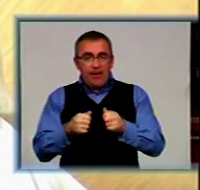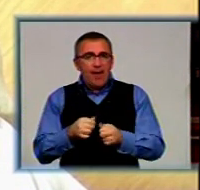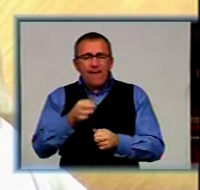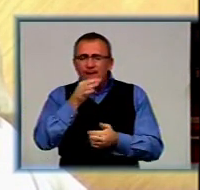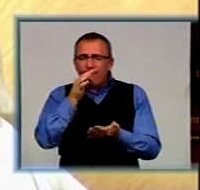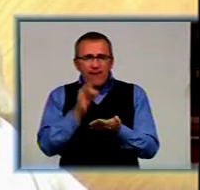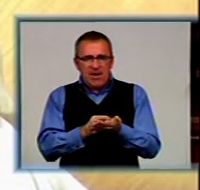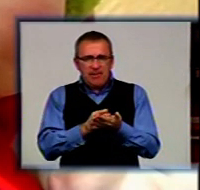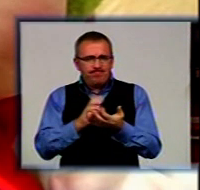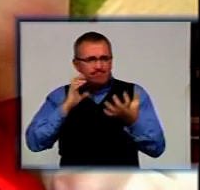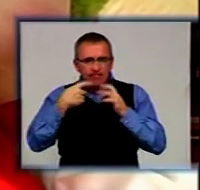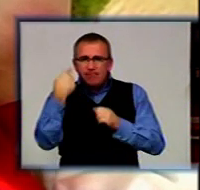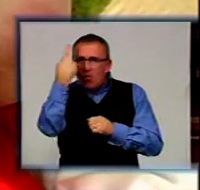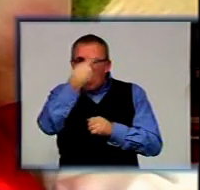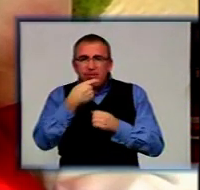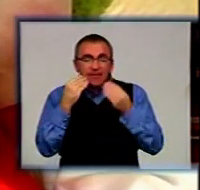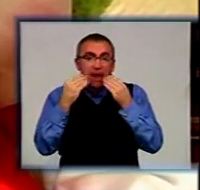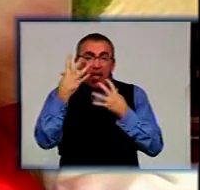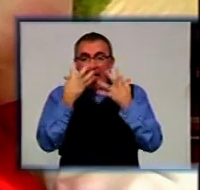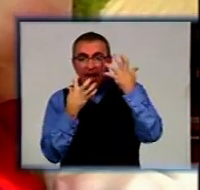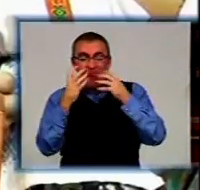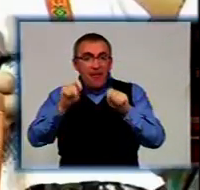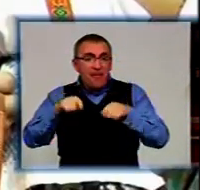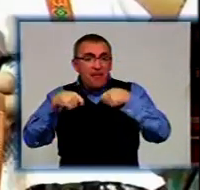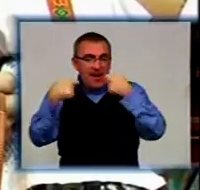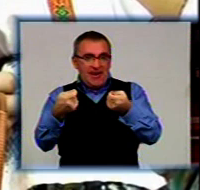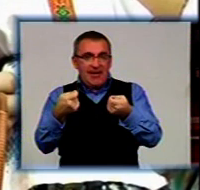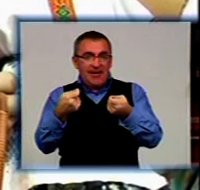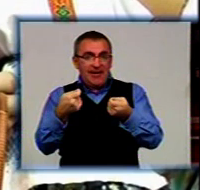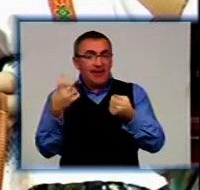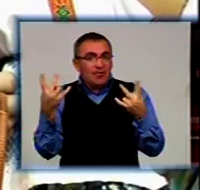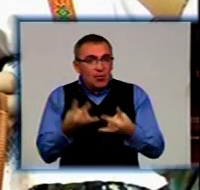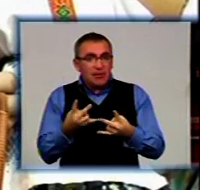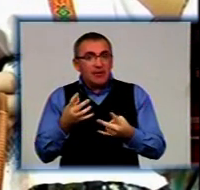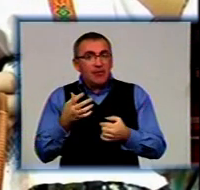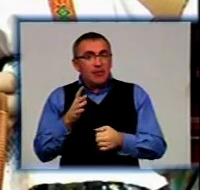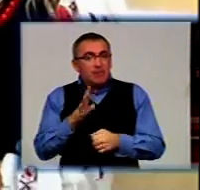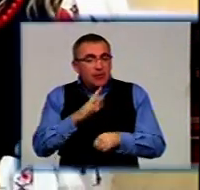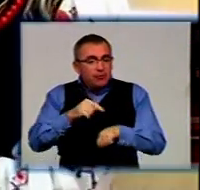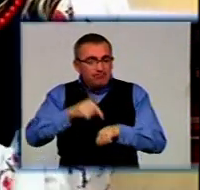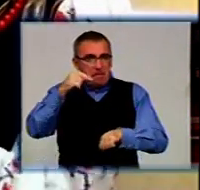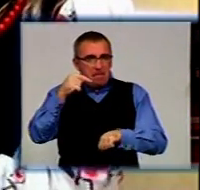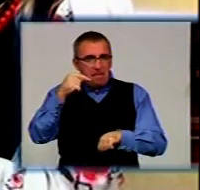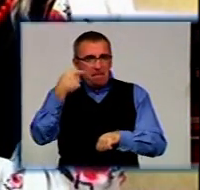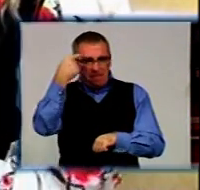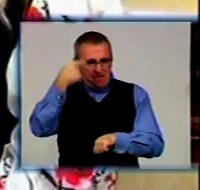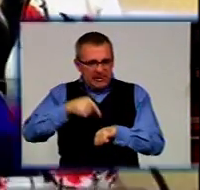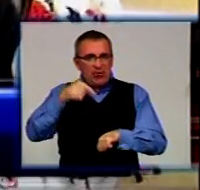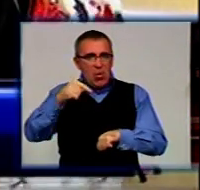Найвідповідальніше – зробити обличчя, досягти тих емоцій, які прагнеш передати, говорить Кристіна. Для цього треба бути ще й психологом.